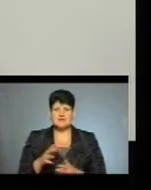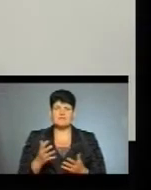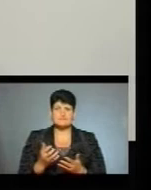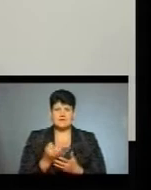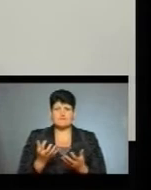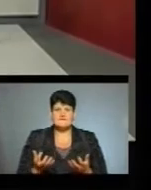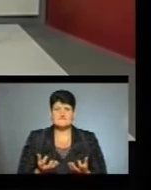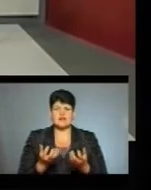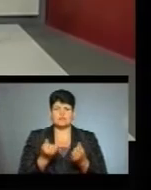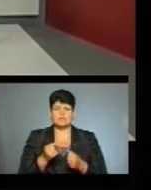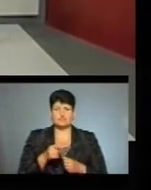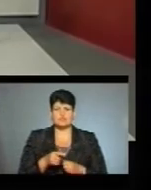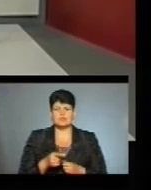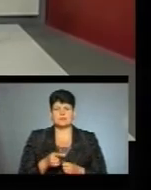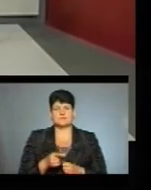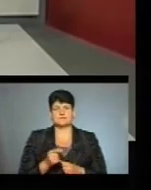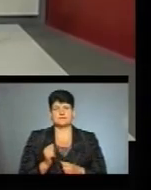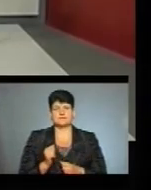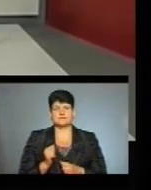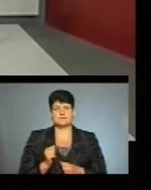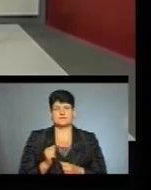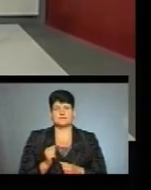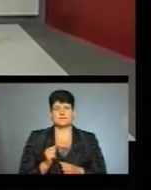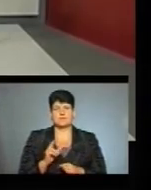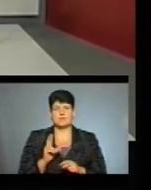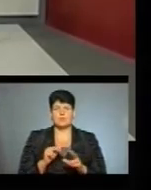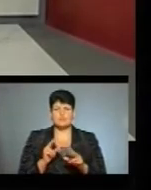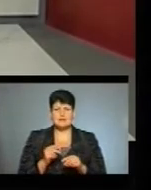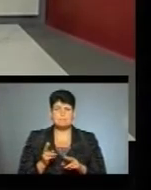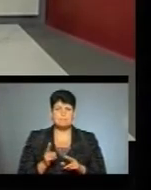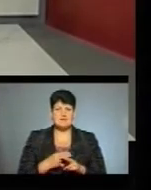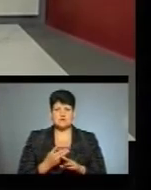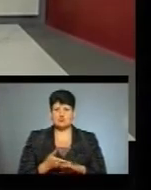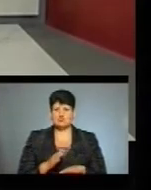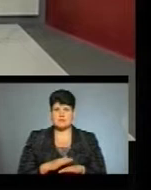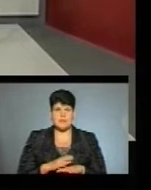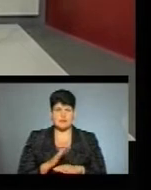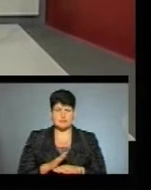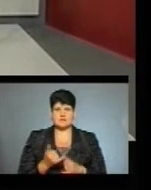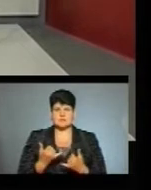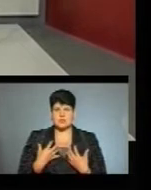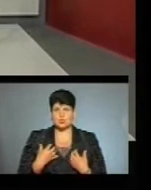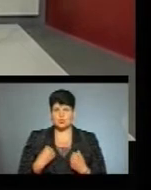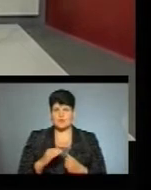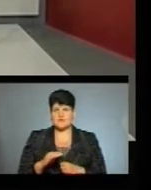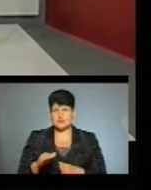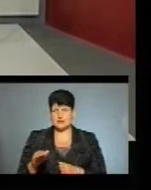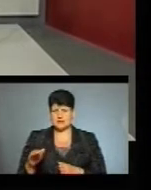врятувати. Вони вийшли, щастю, навіть без ускладнень. Вони зараз здорові діти.